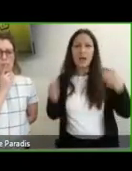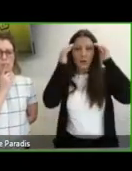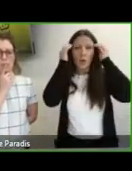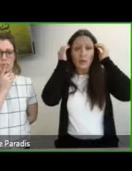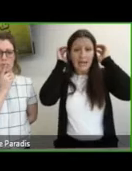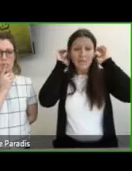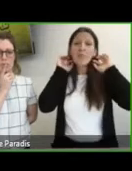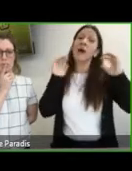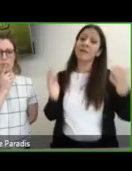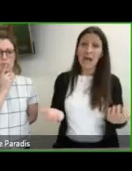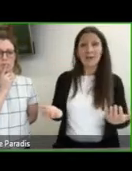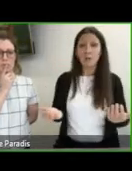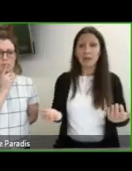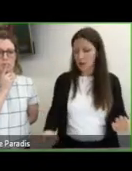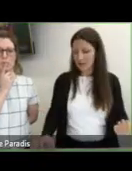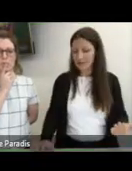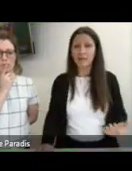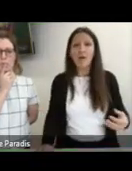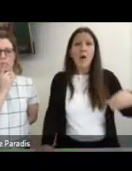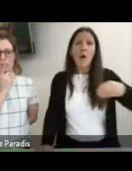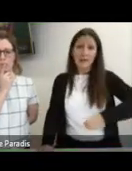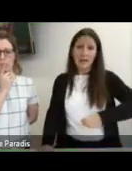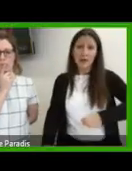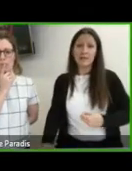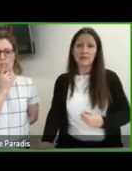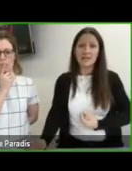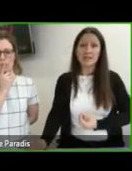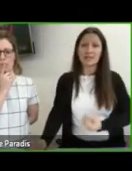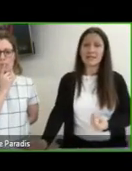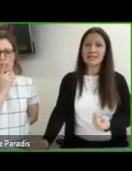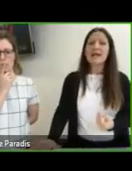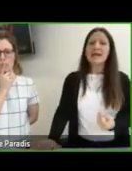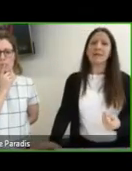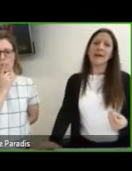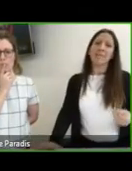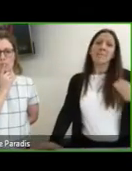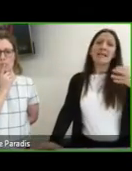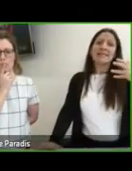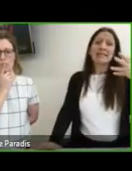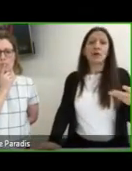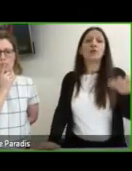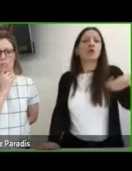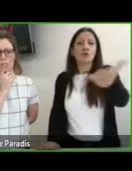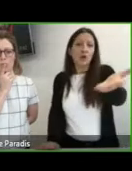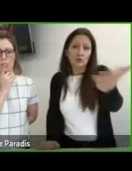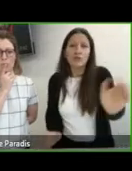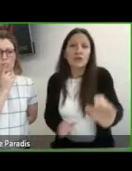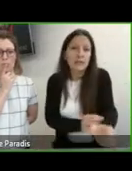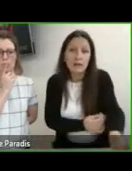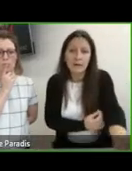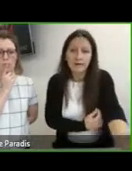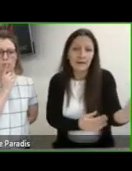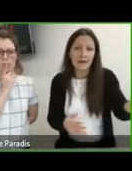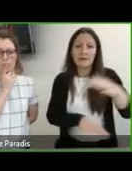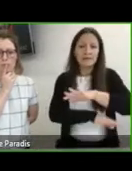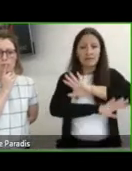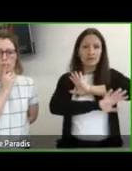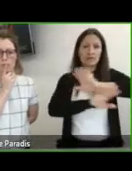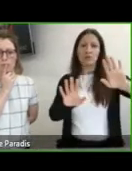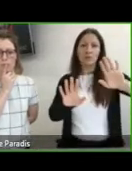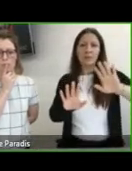Et deuxième, prendre garde à nos biais cognitifs. Un biais cognitif, qu'est-ce que c'est? Eh bien, c'est une, là, je vous lis là tel